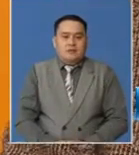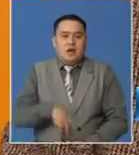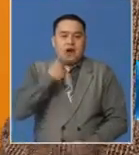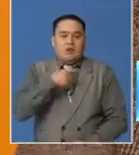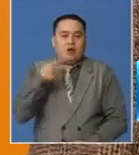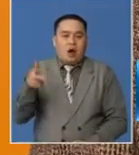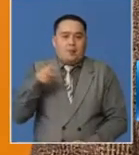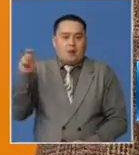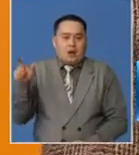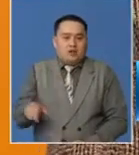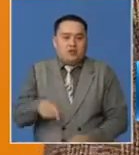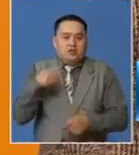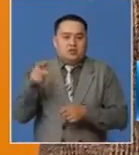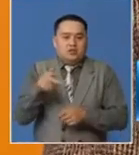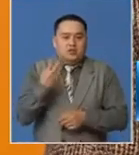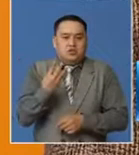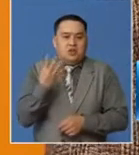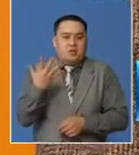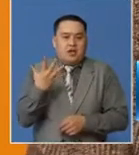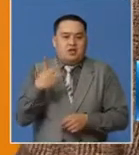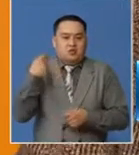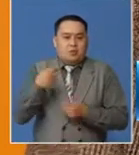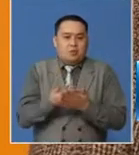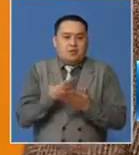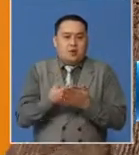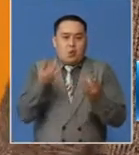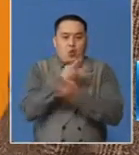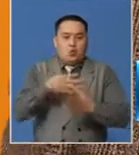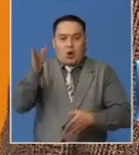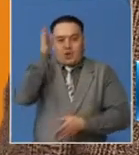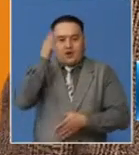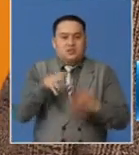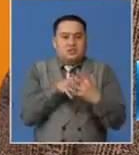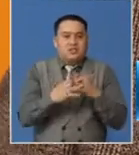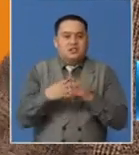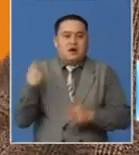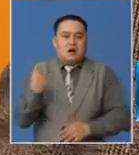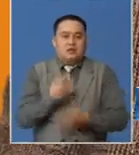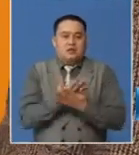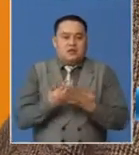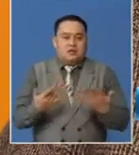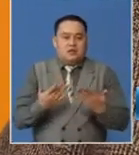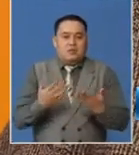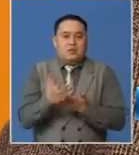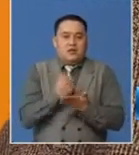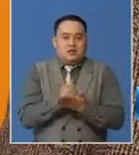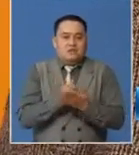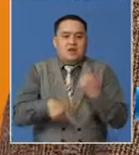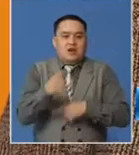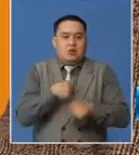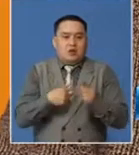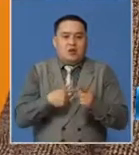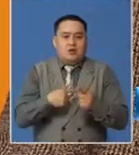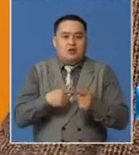Говорил оператору, что будем снимать 4-5 сюжетов. К примеру, про культуру, образование, сельское хозяйство и так далее, с запасом. Вернуться